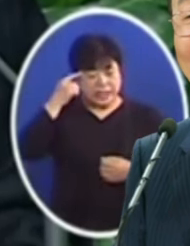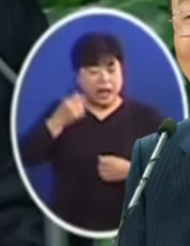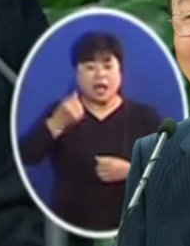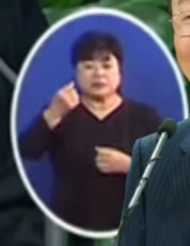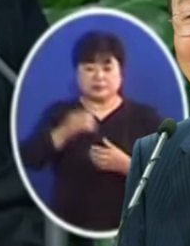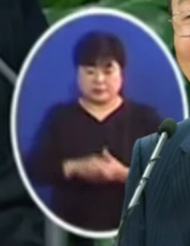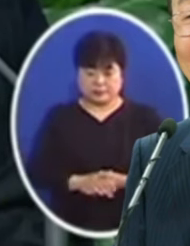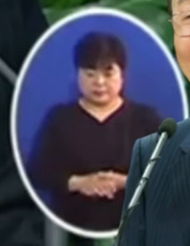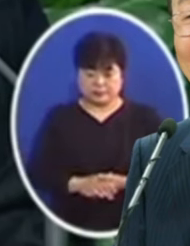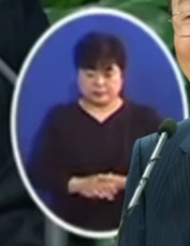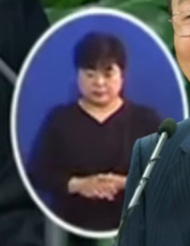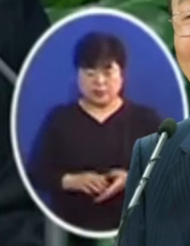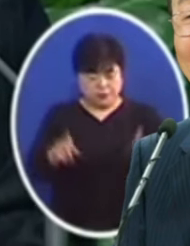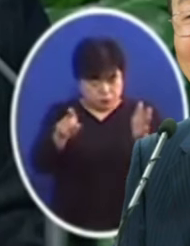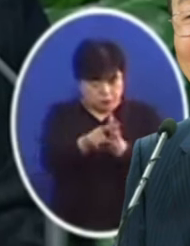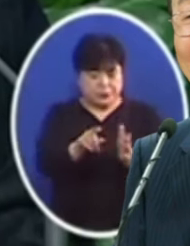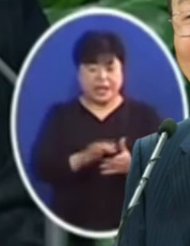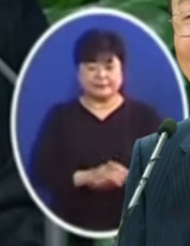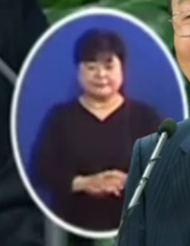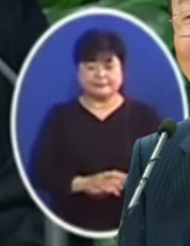것입니다. 그리고는 믿습니다.